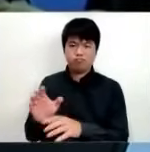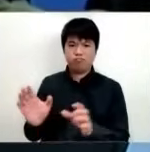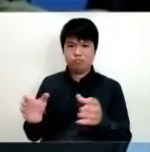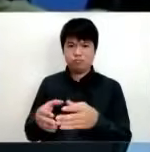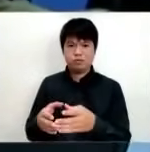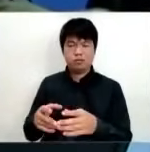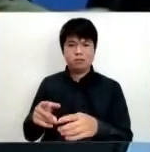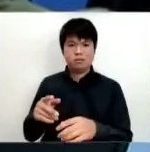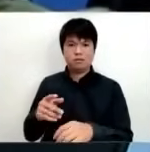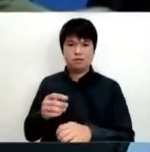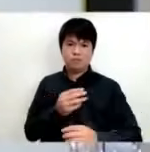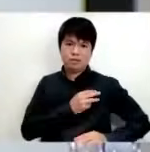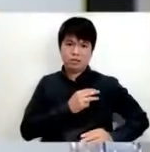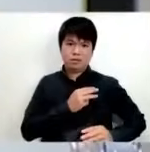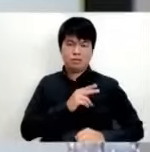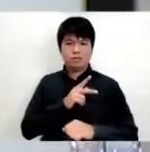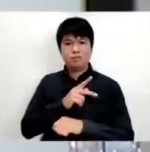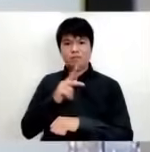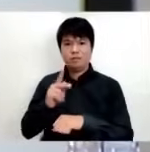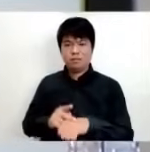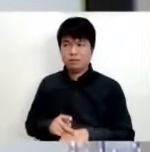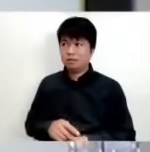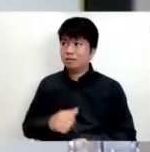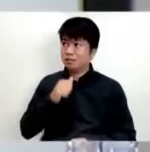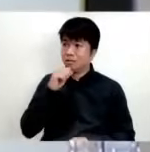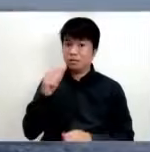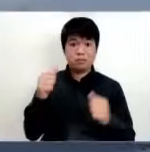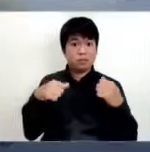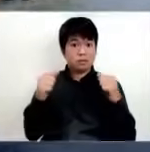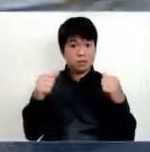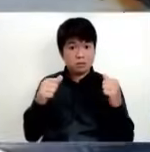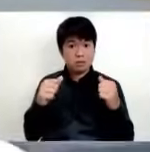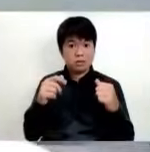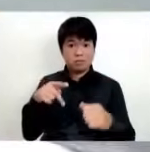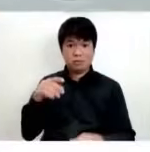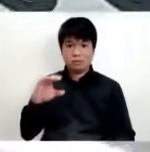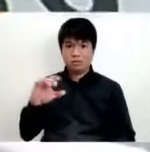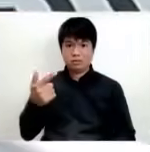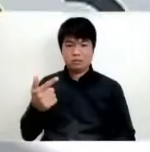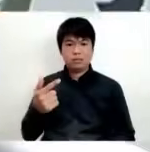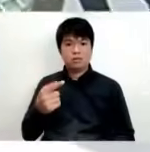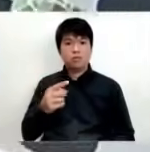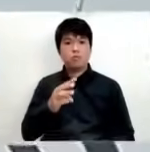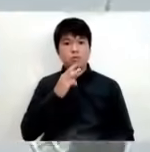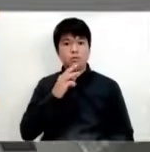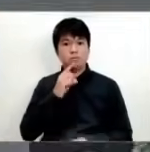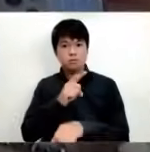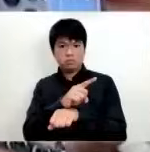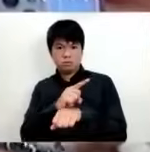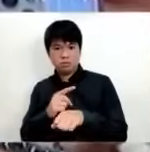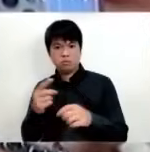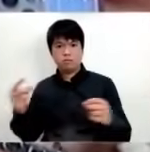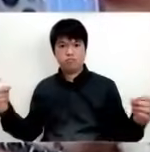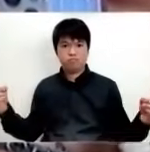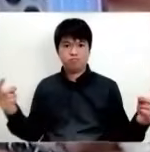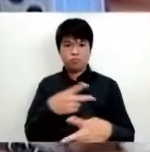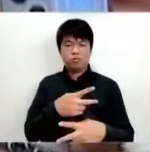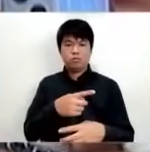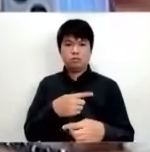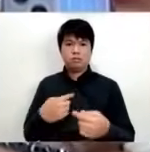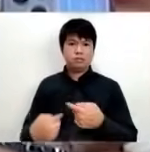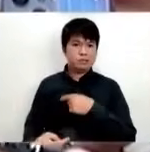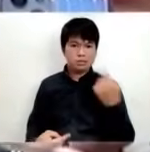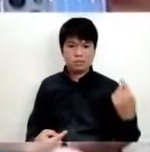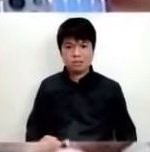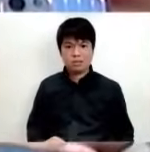naman pabor ang Philippine Coast Guard sa mungkahing gantihan din natin ng water cannon ang mga barko ng China. The guidance of the President is